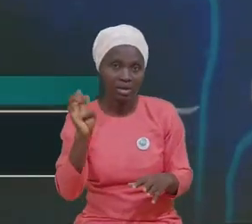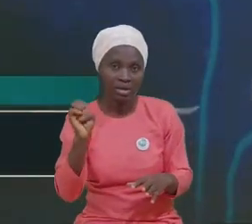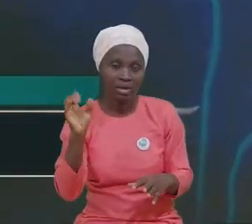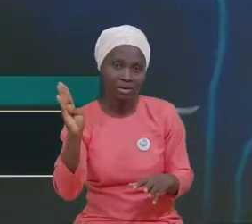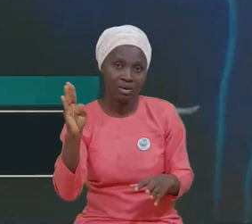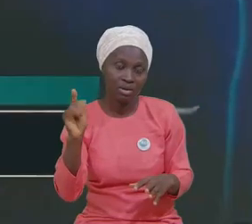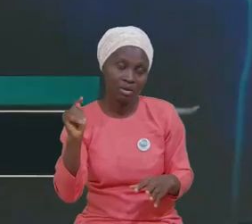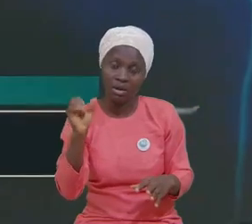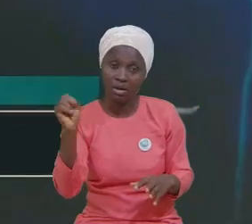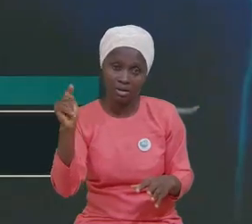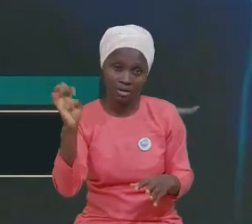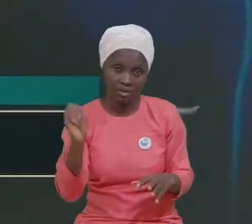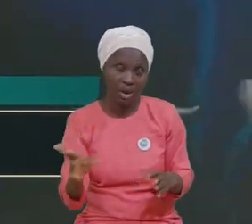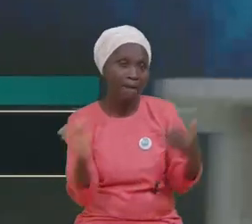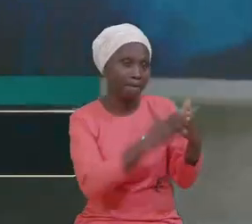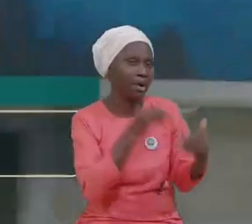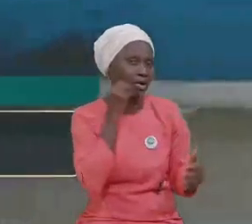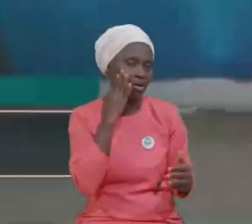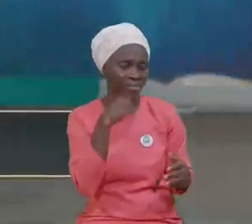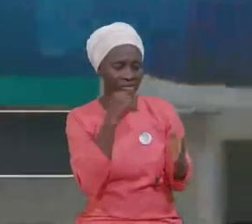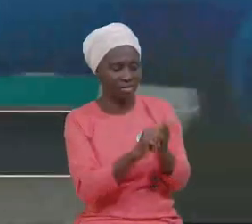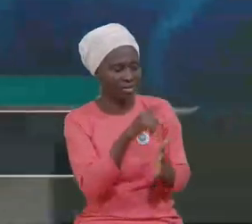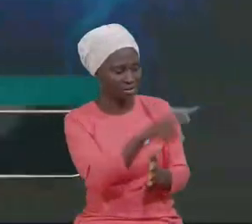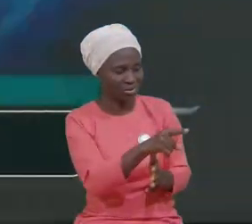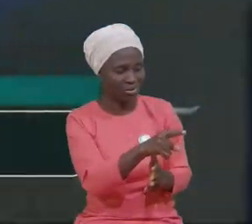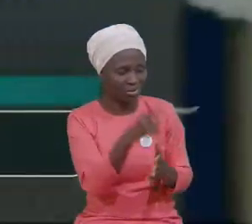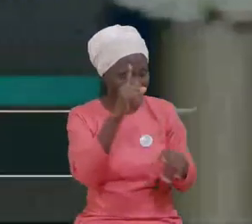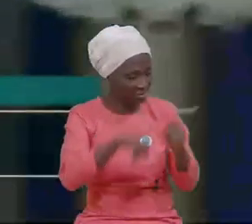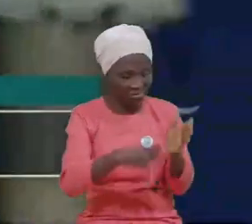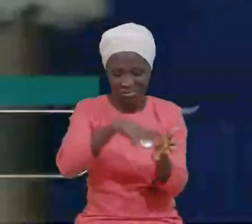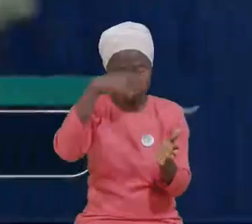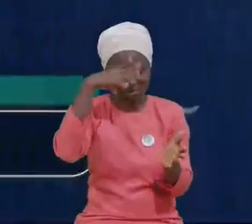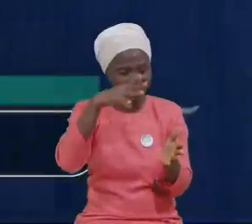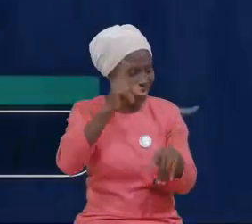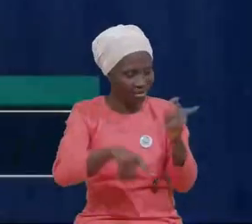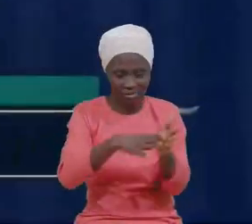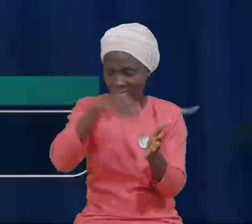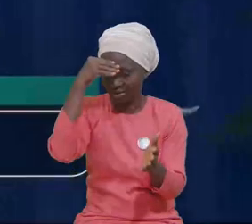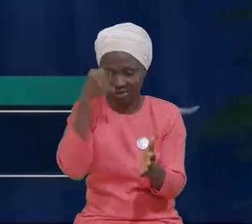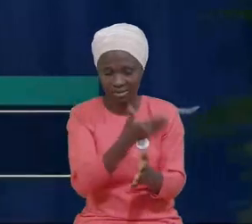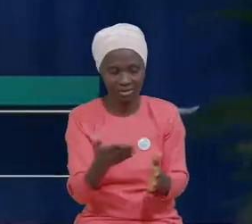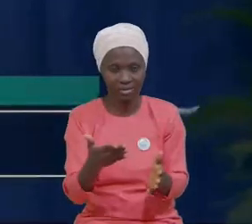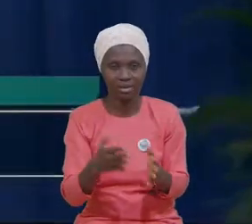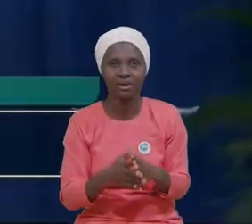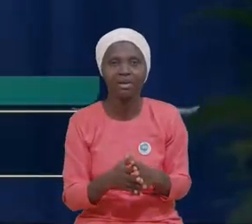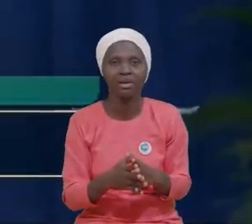maison. Il a dit, ce garçon-là, lui ne comprendra, il ne peut pas étudier, il n'apprendra rien.